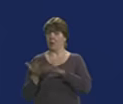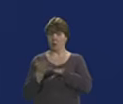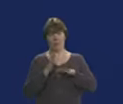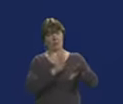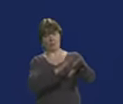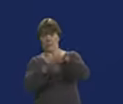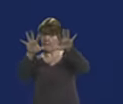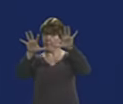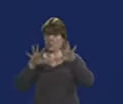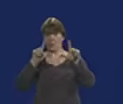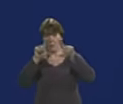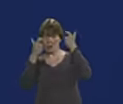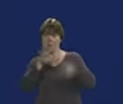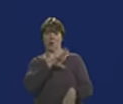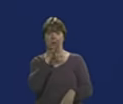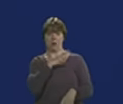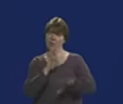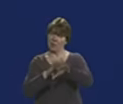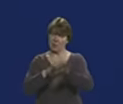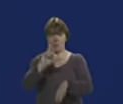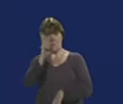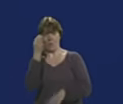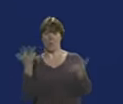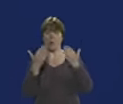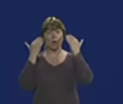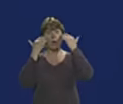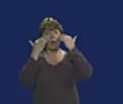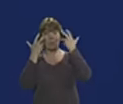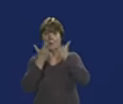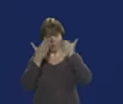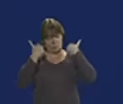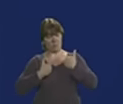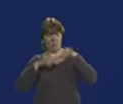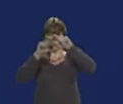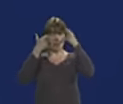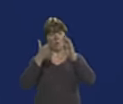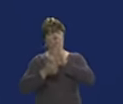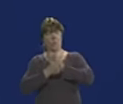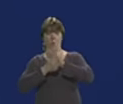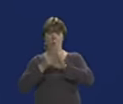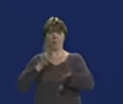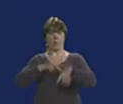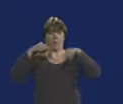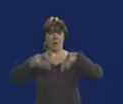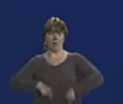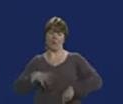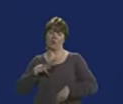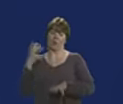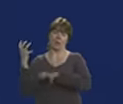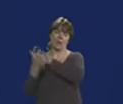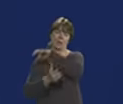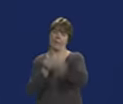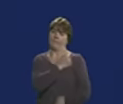dire, pour qu'ils l'entendent et qu'ils le comprennent, c'est quand on est chef d'État et que la crise souffle avec une force